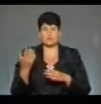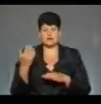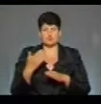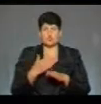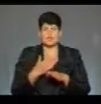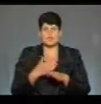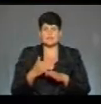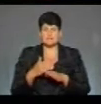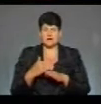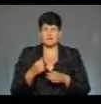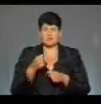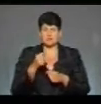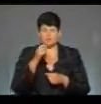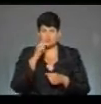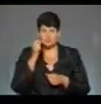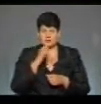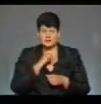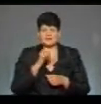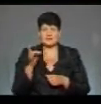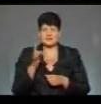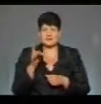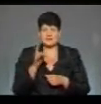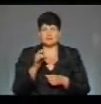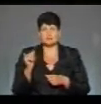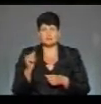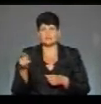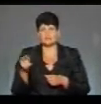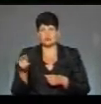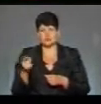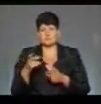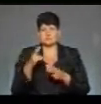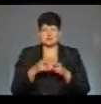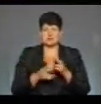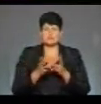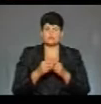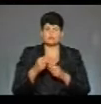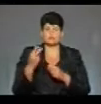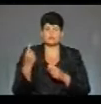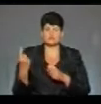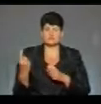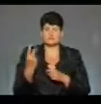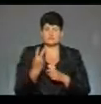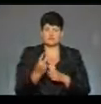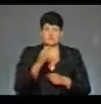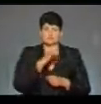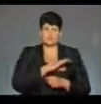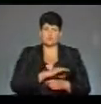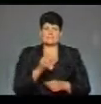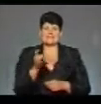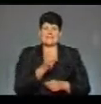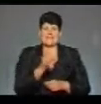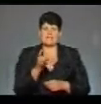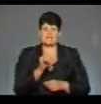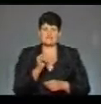між футбольним клубом «Нива Тернопіль» та рівненським «Вересом» завершився з рахунком 1-2 на користь команди з Рівного, повідомив